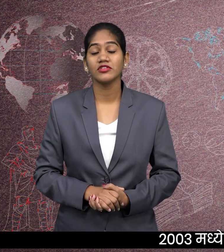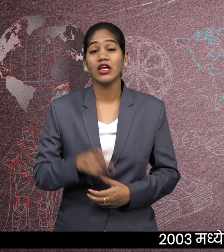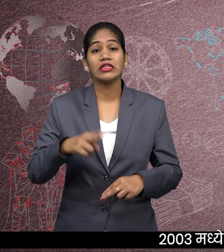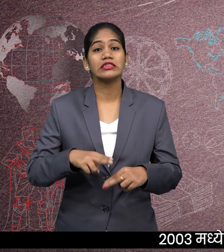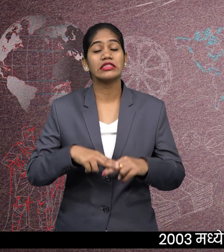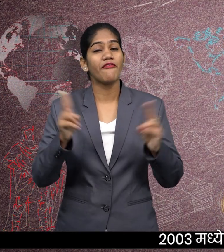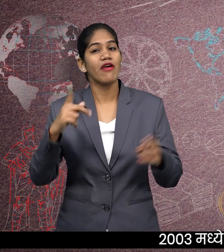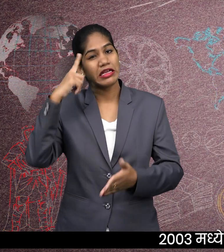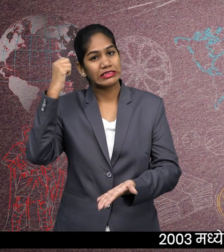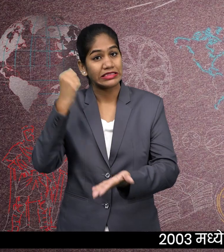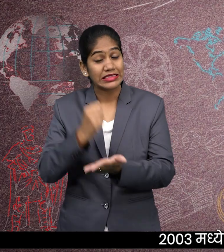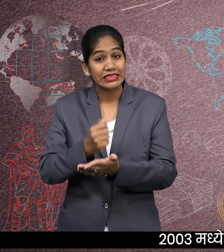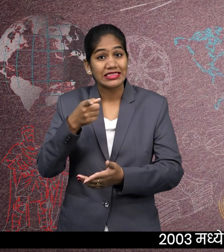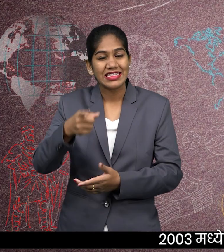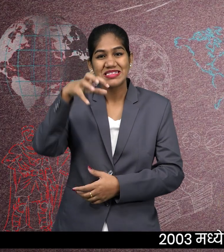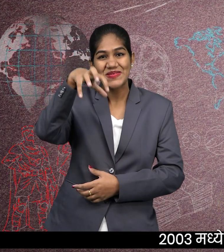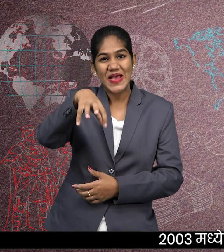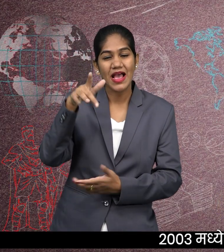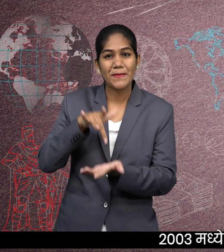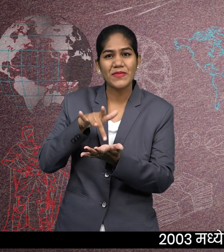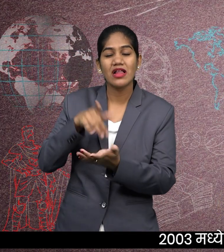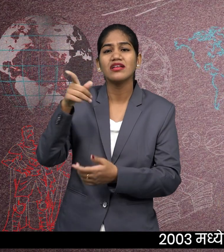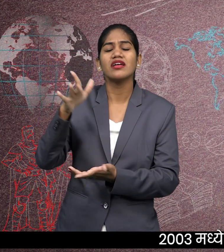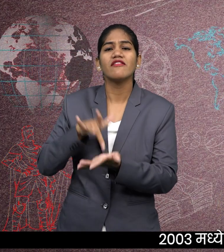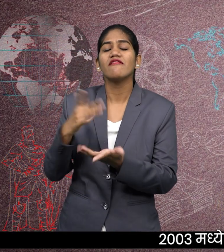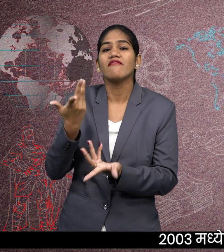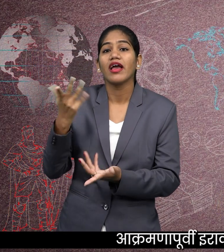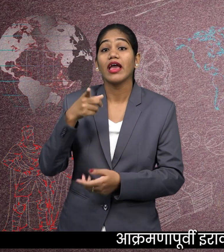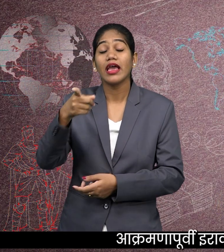दोन 2003 मध्ये अमेरिकेचे नेतृत्वाखाली